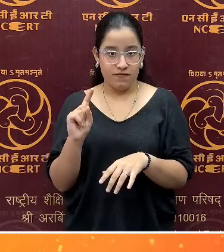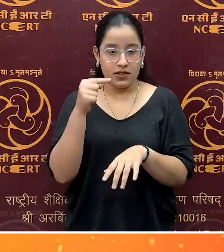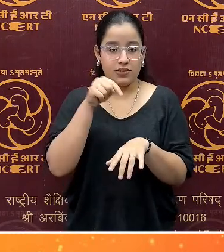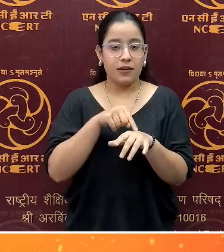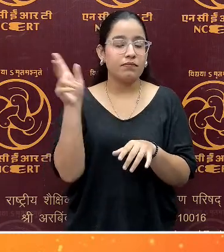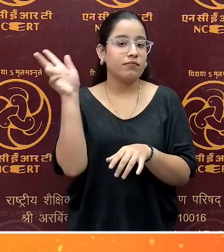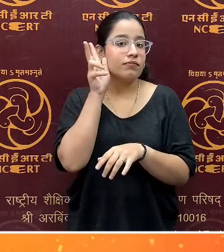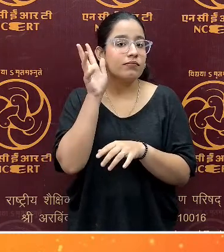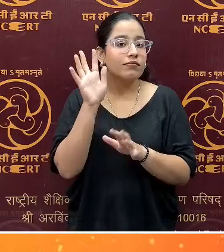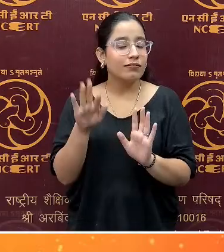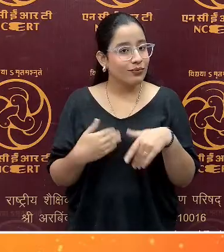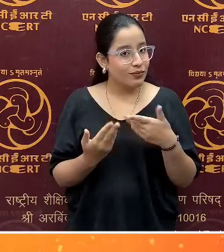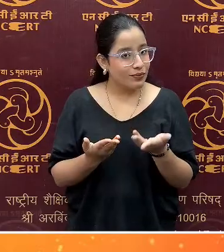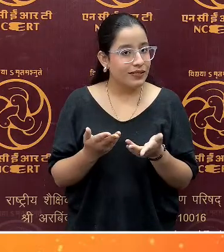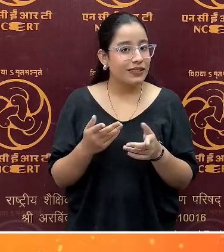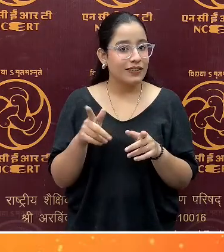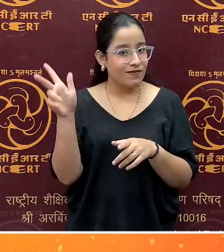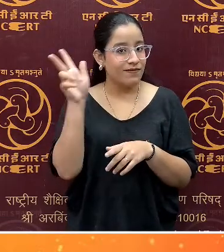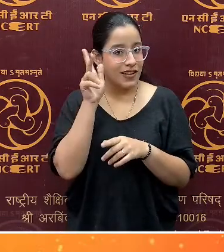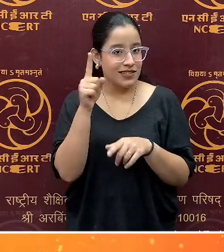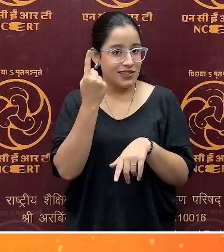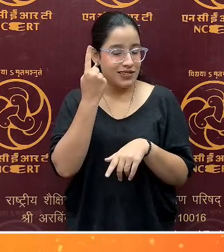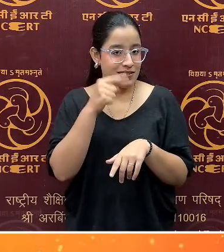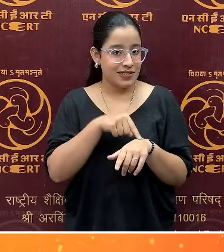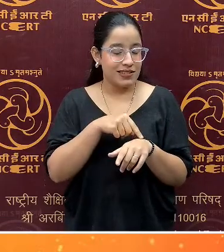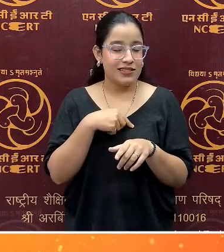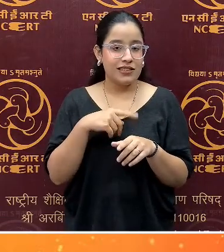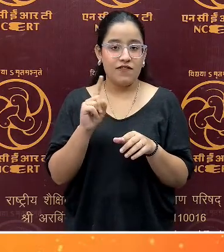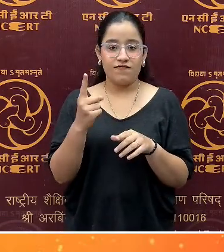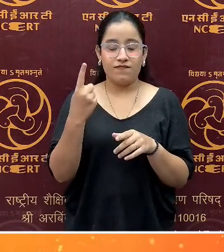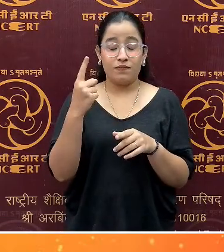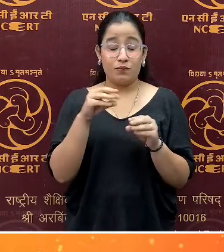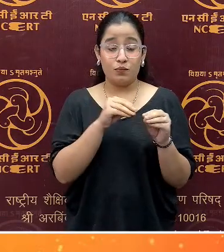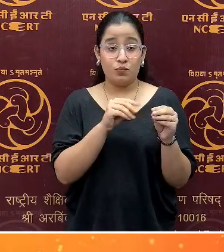सबसे पहली बार अपन सुन रहे हैं ये word position vector.